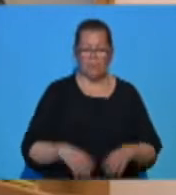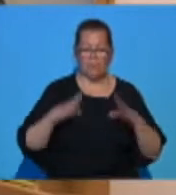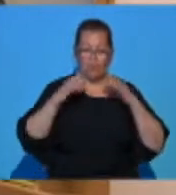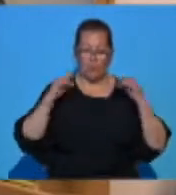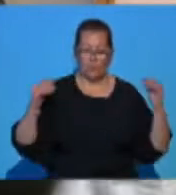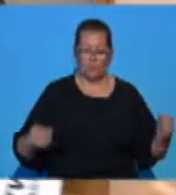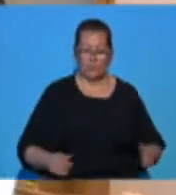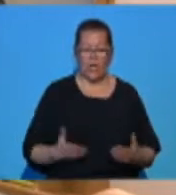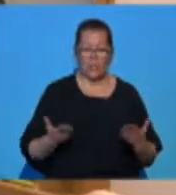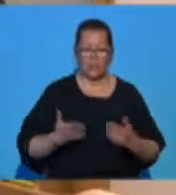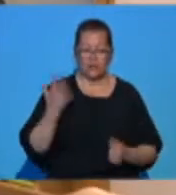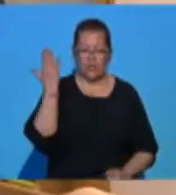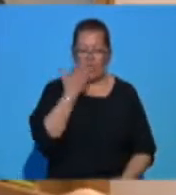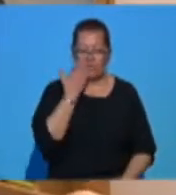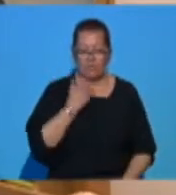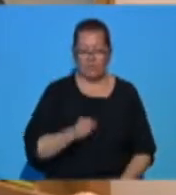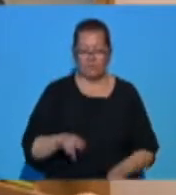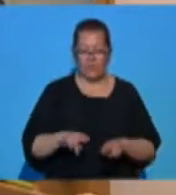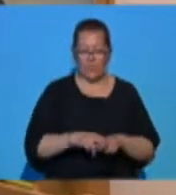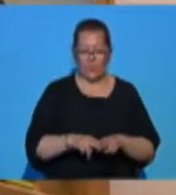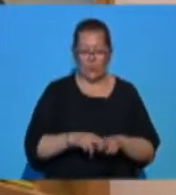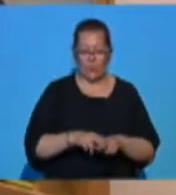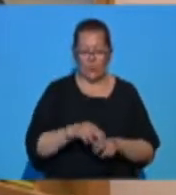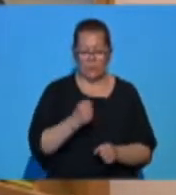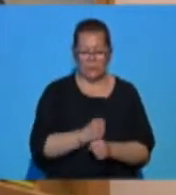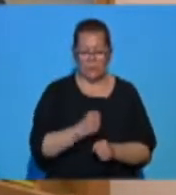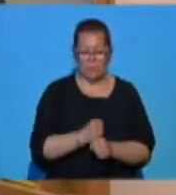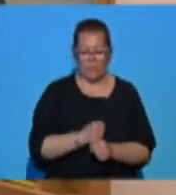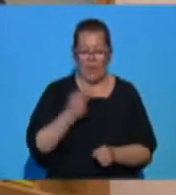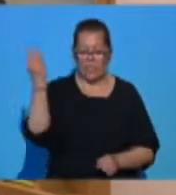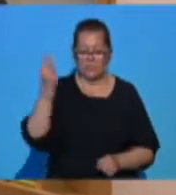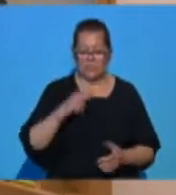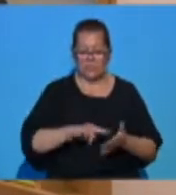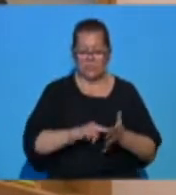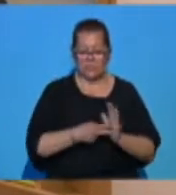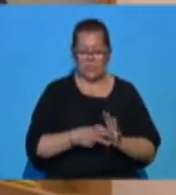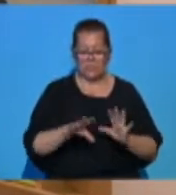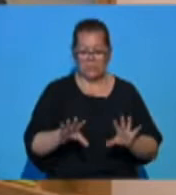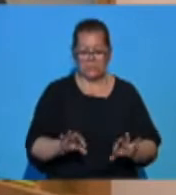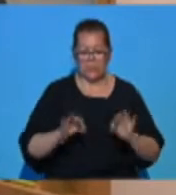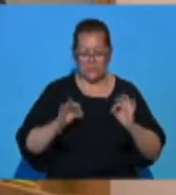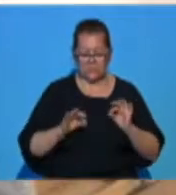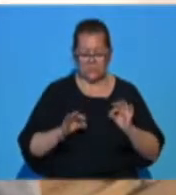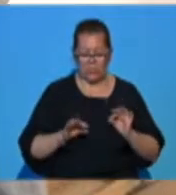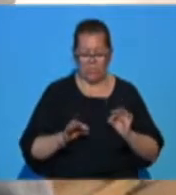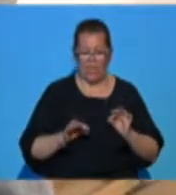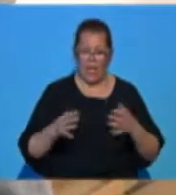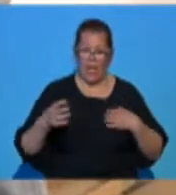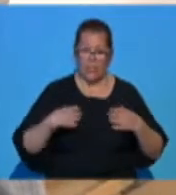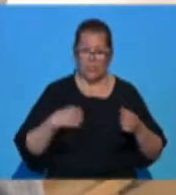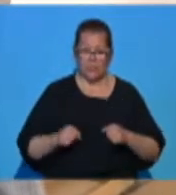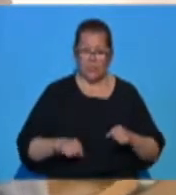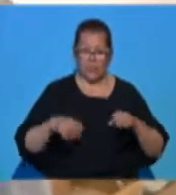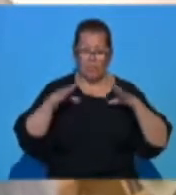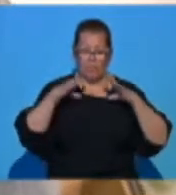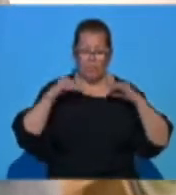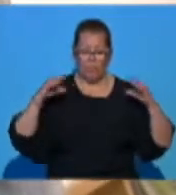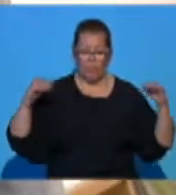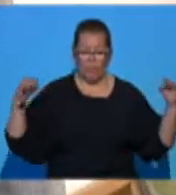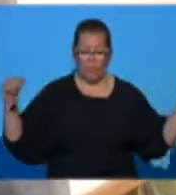Ce înveți? Cum să fac desen tehnic și să-mi descopăr latura artistică. Foarte multă muncă